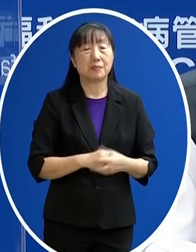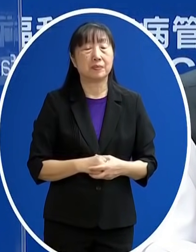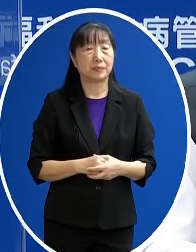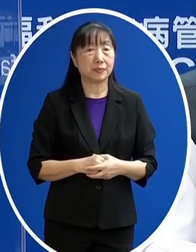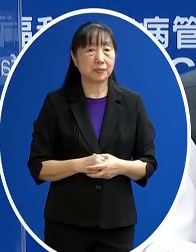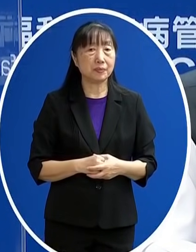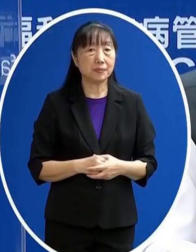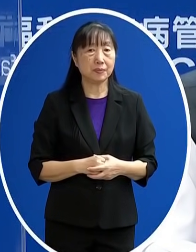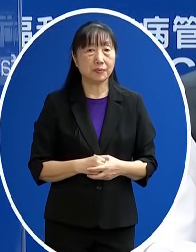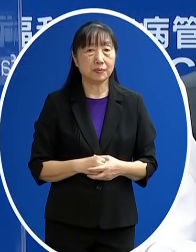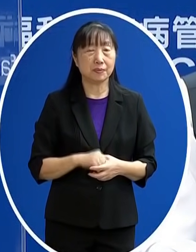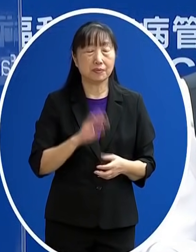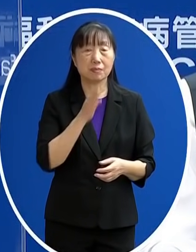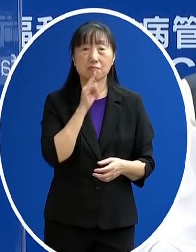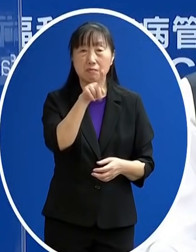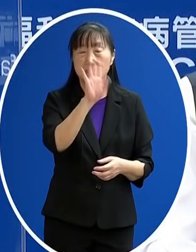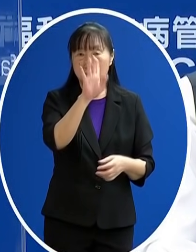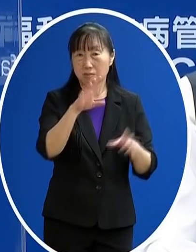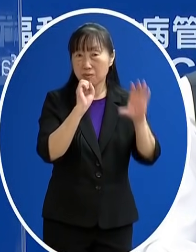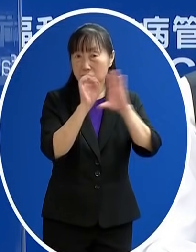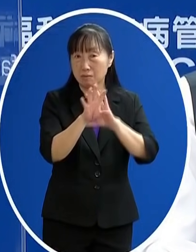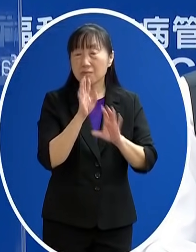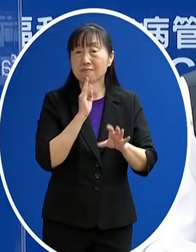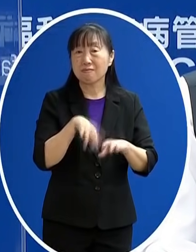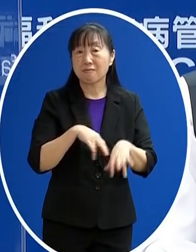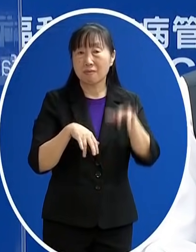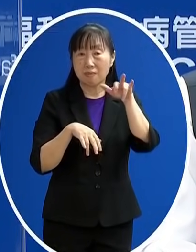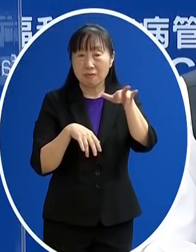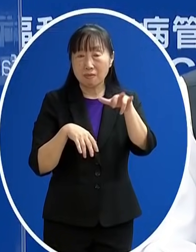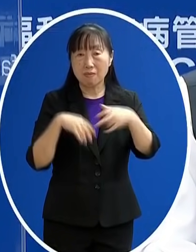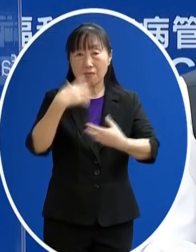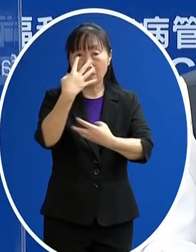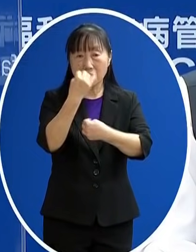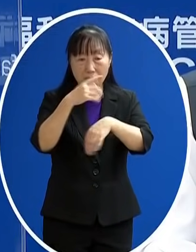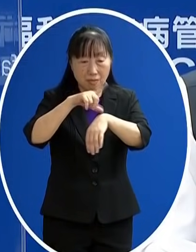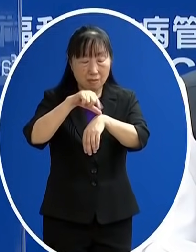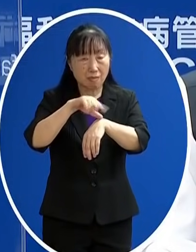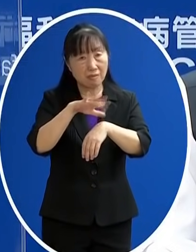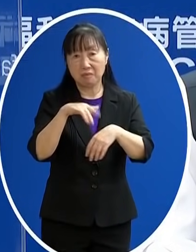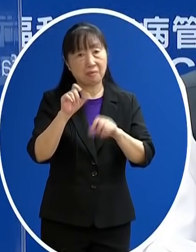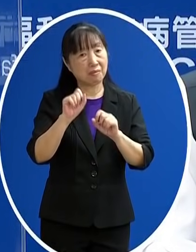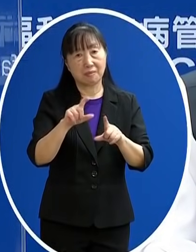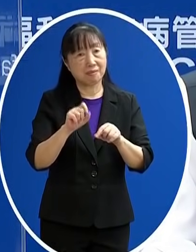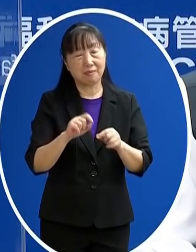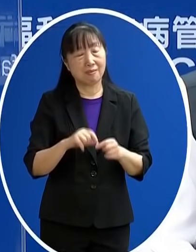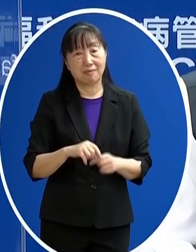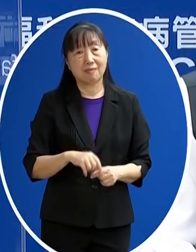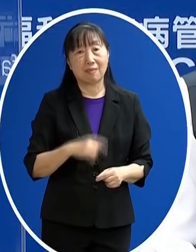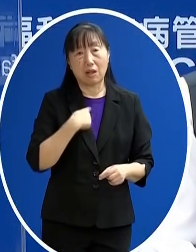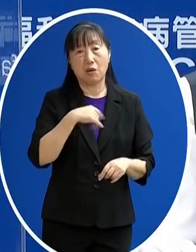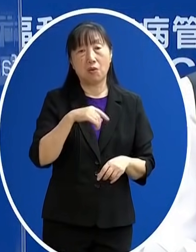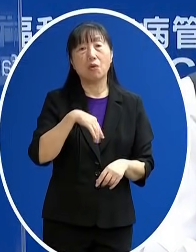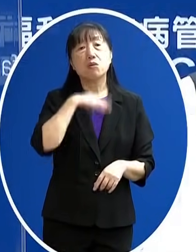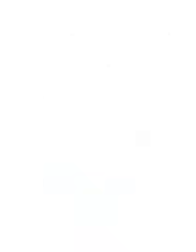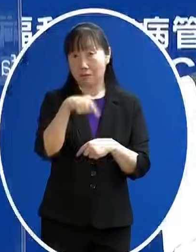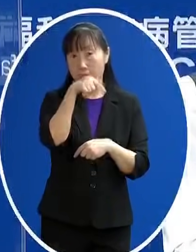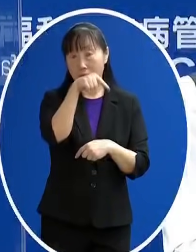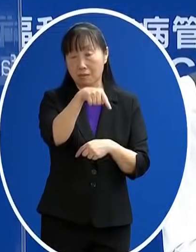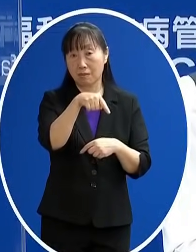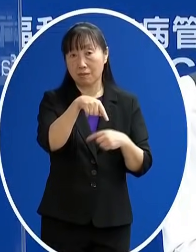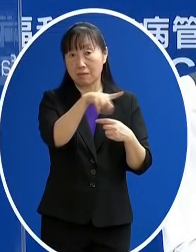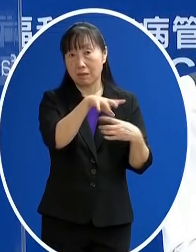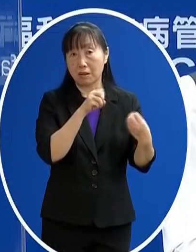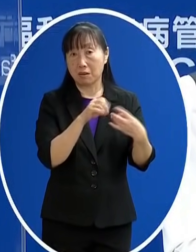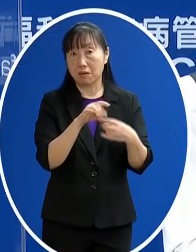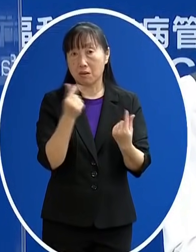来。好，不过有相关报道，有班次啦，时间都有一些好误差在哈。我们进来的时候再跟大家做报告。我们在去